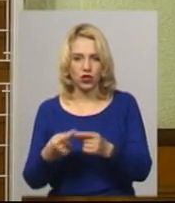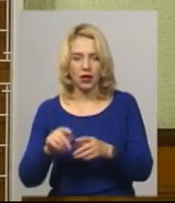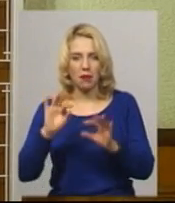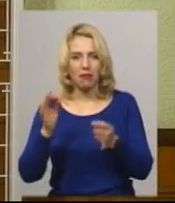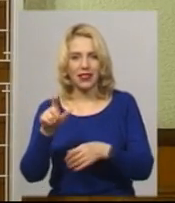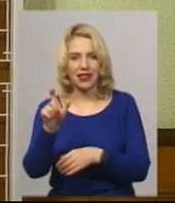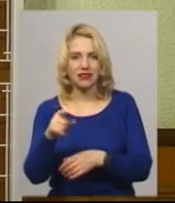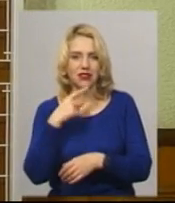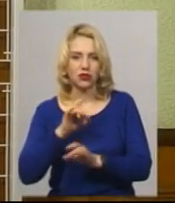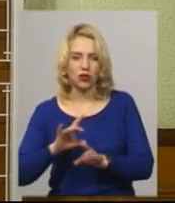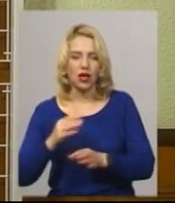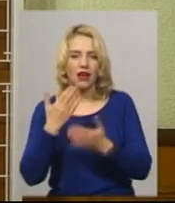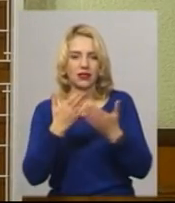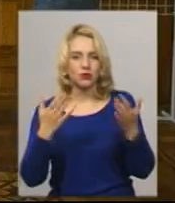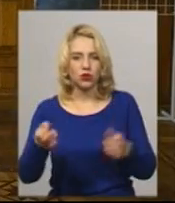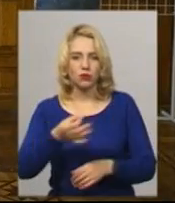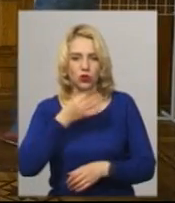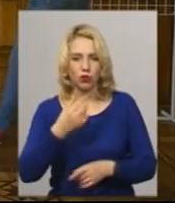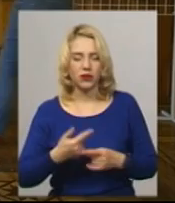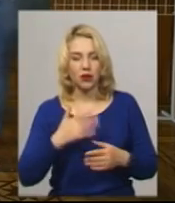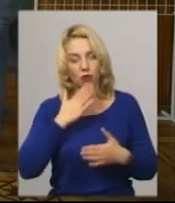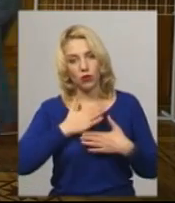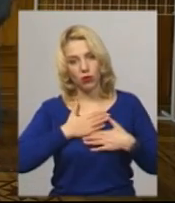каже, експозиція йому сподобалась.